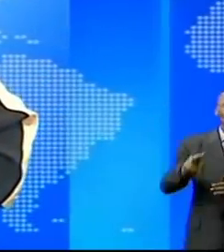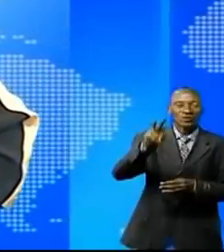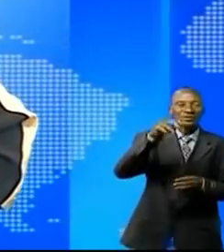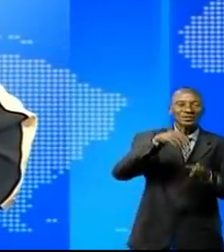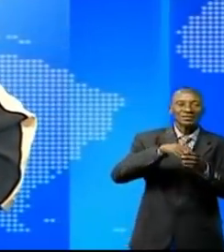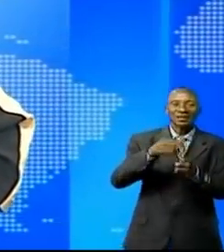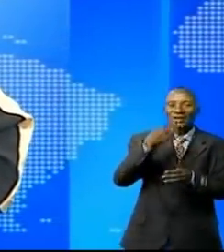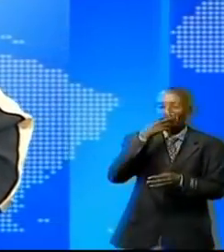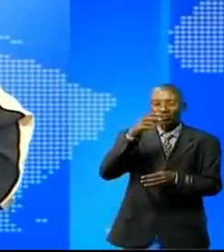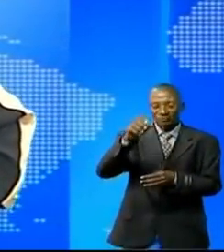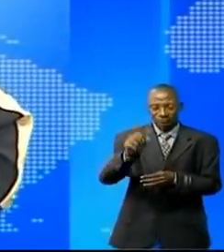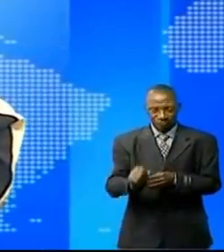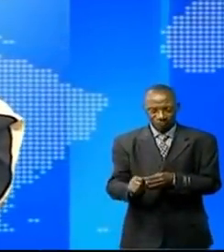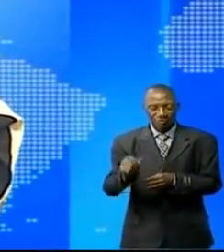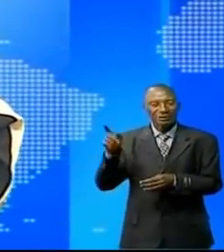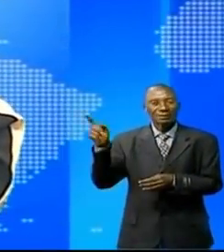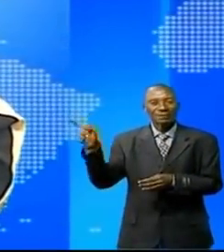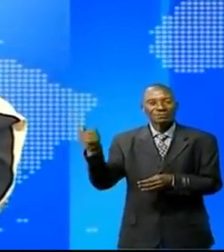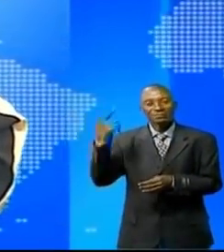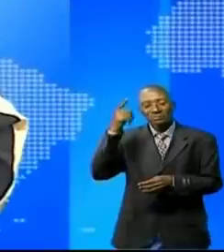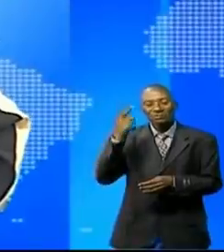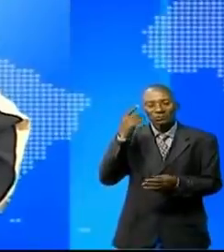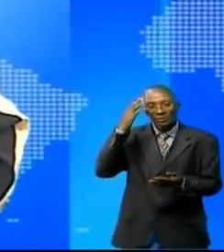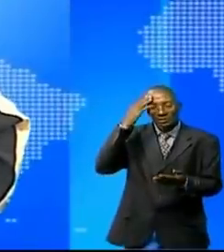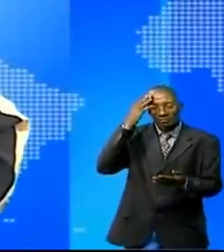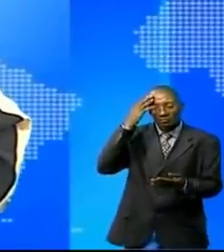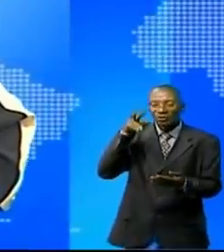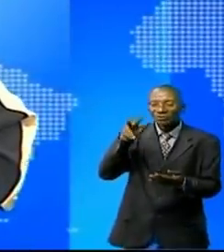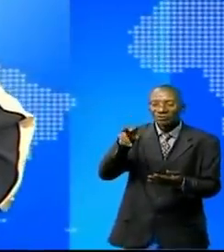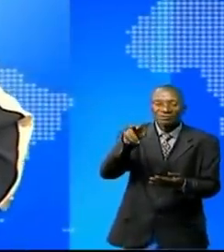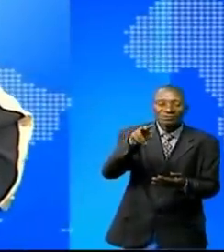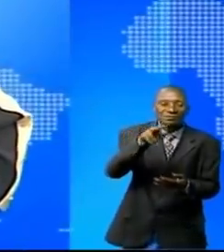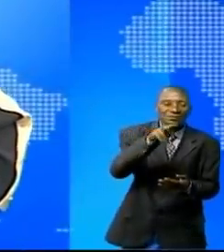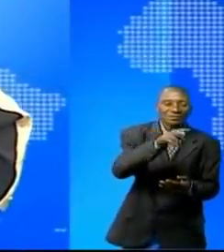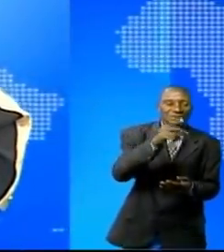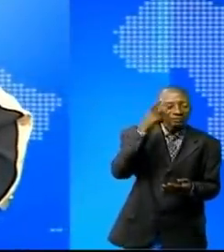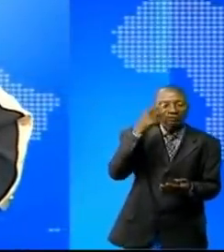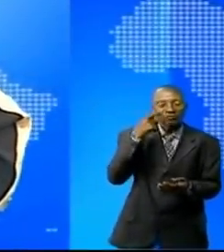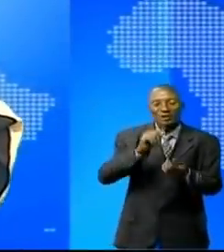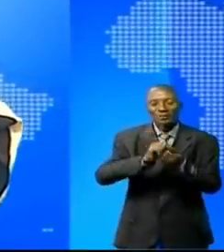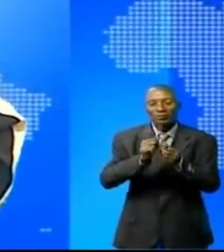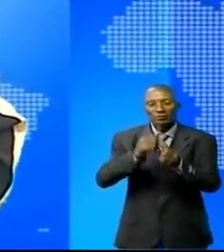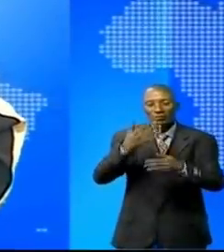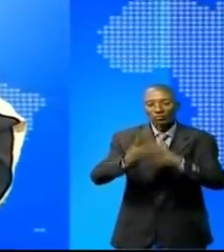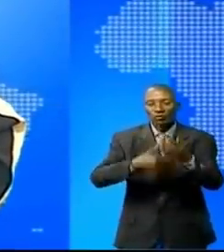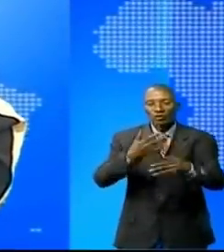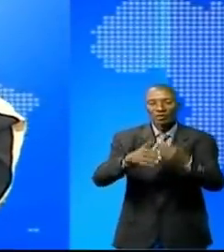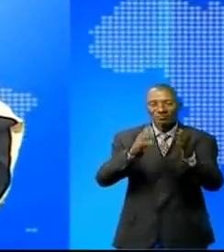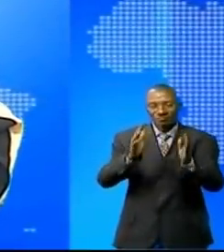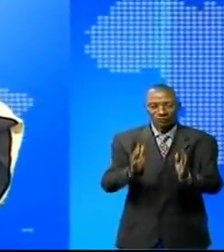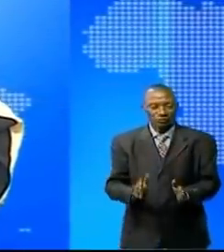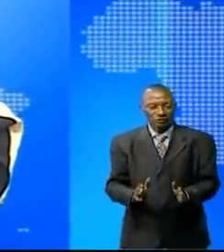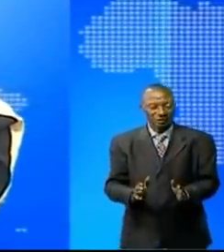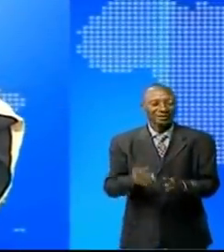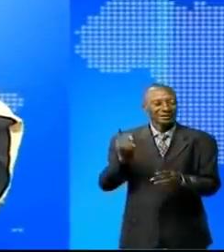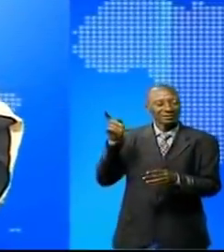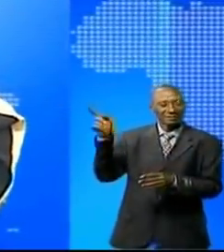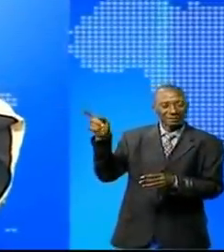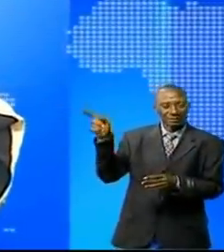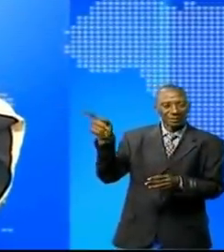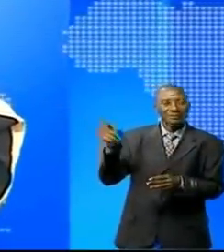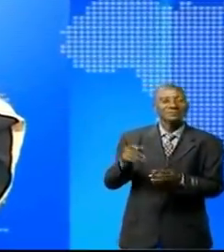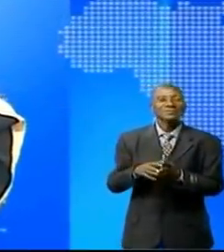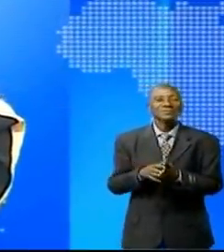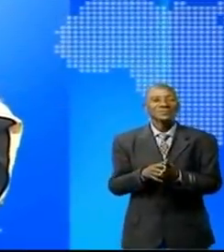du pays où il fait l'état de lieu sur la situation des fonctionnaires et sensibilise sur le programme de développement des